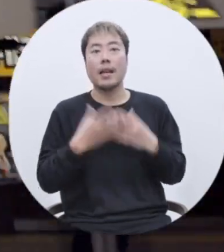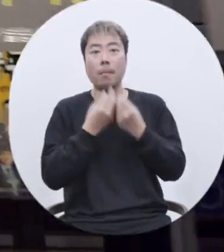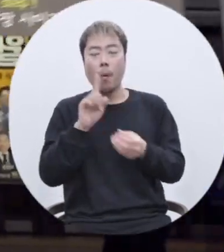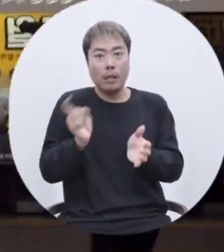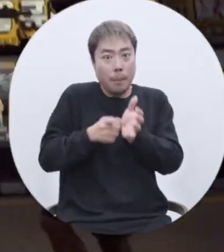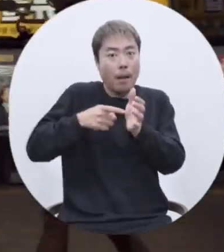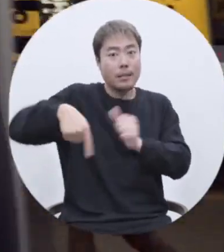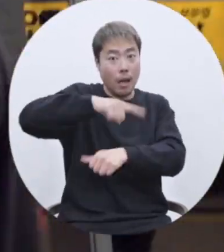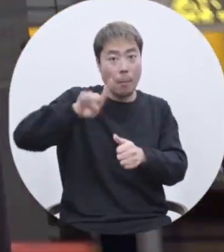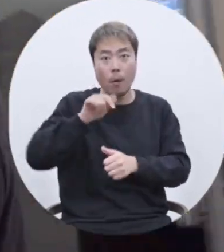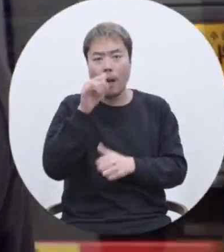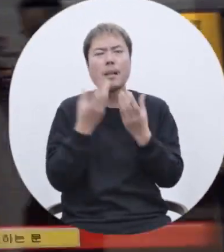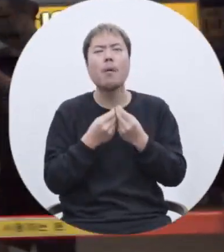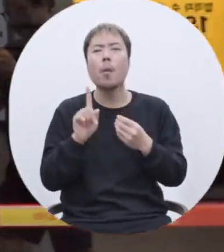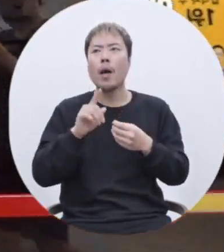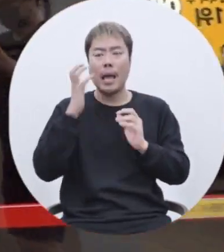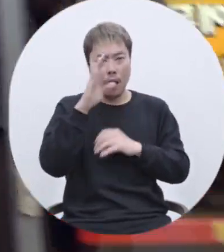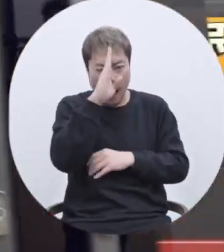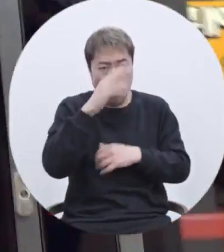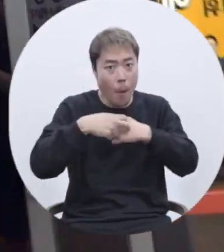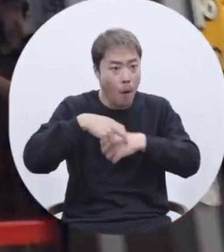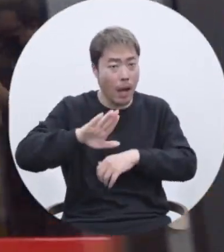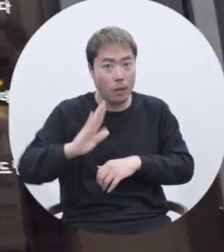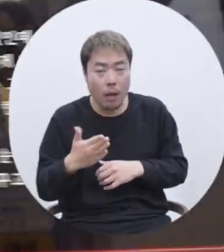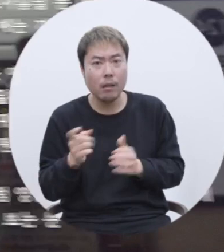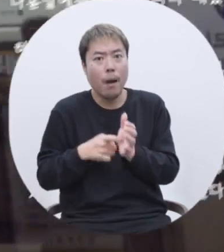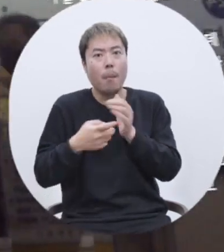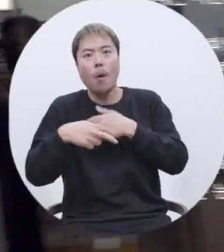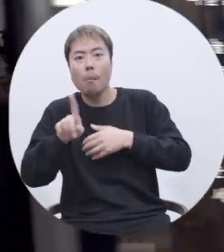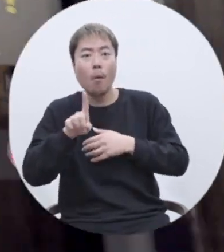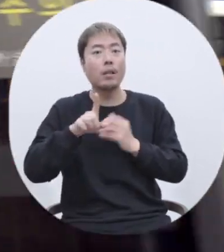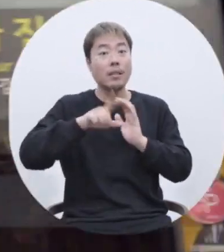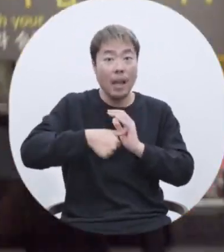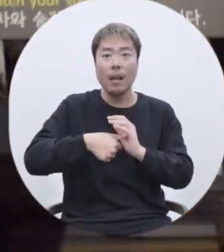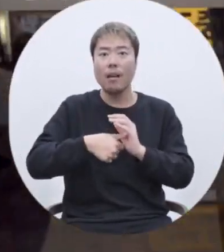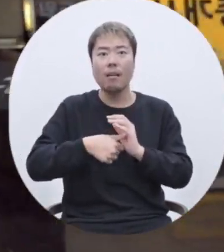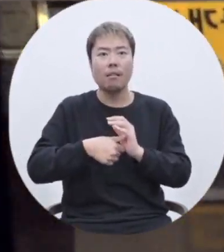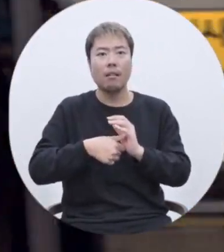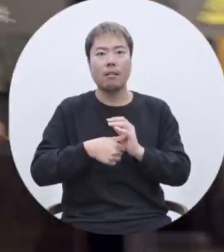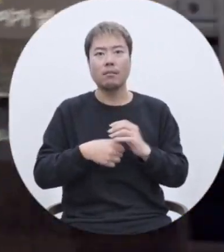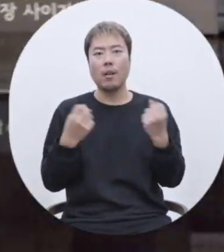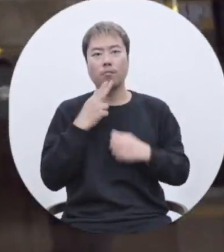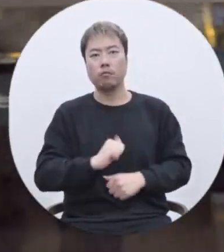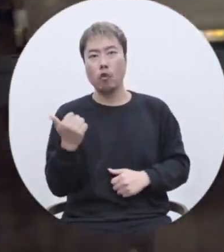애가 병원을 가야 된다든지 그럴 때 그렇고, 이제 여름이나 겨울